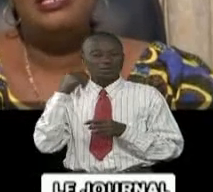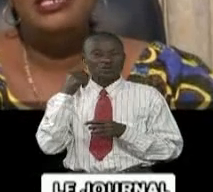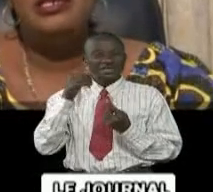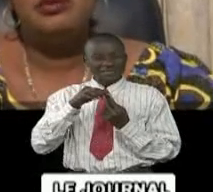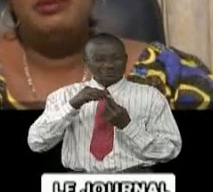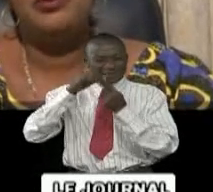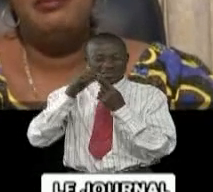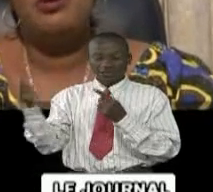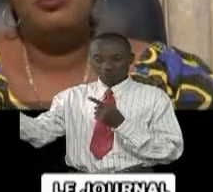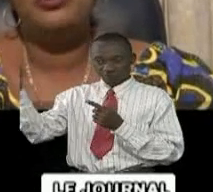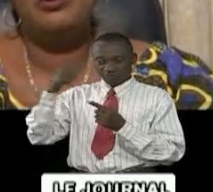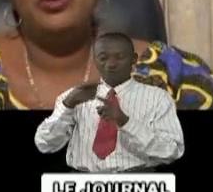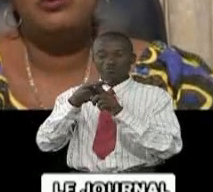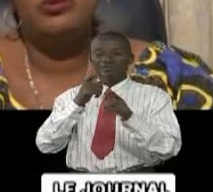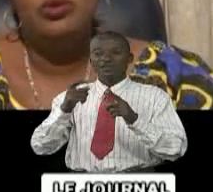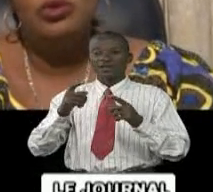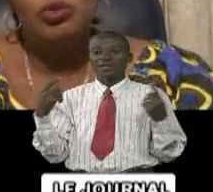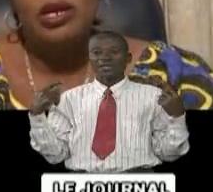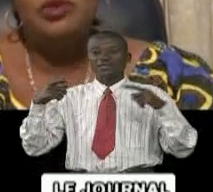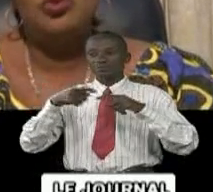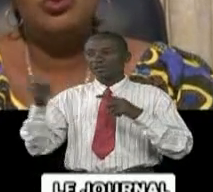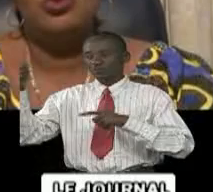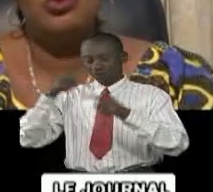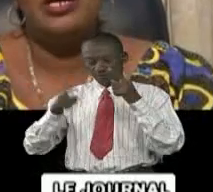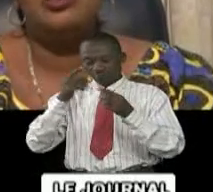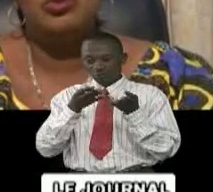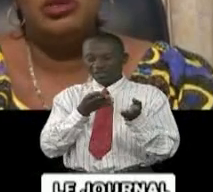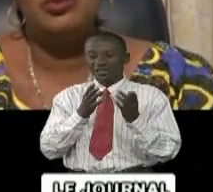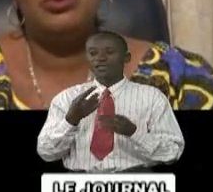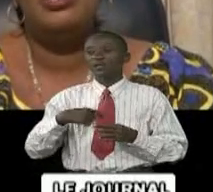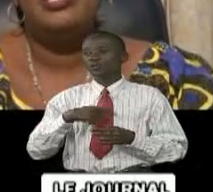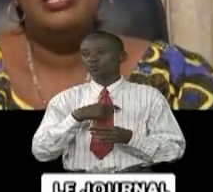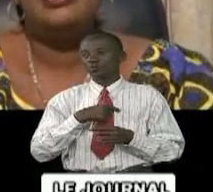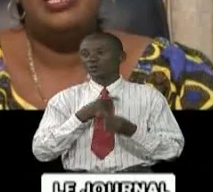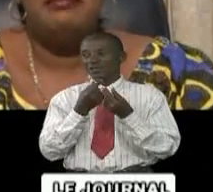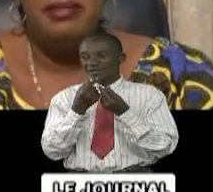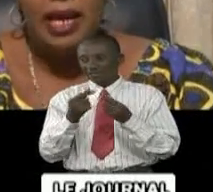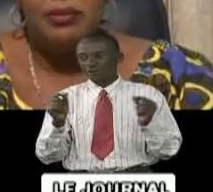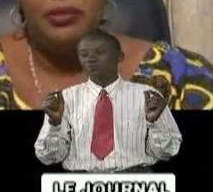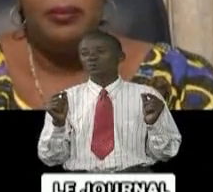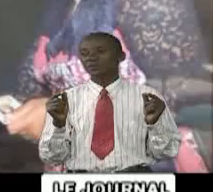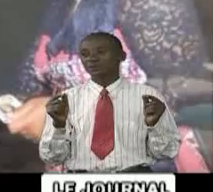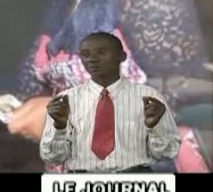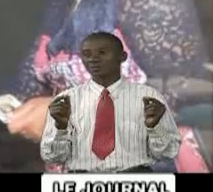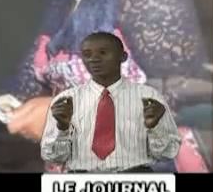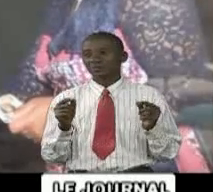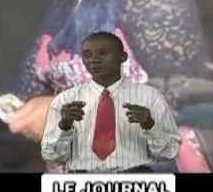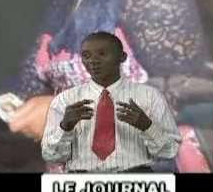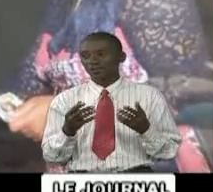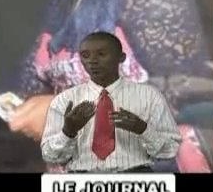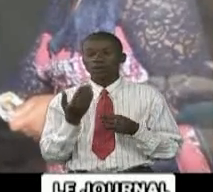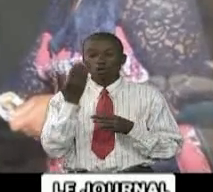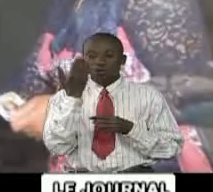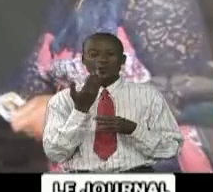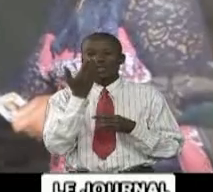wana ezali uniquement pona bango pona koya ko sunga biso tozonga na nzoto na biso ezala malamu ba opération